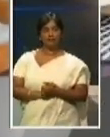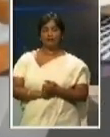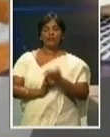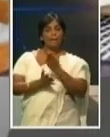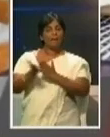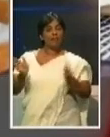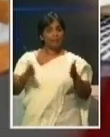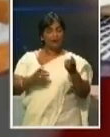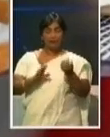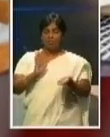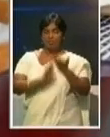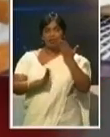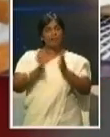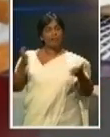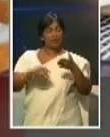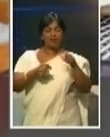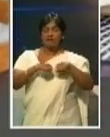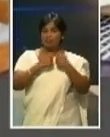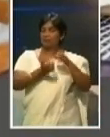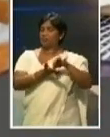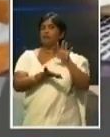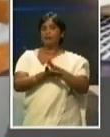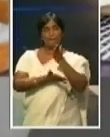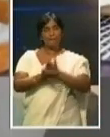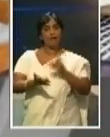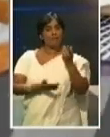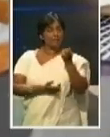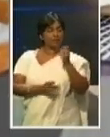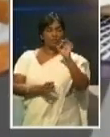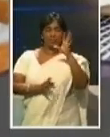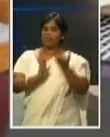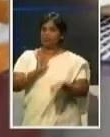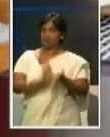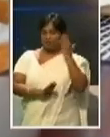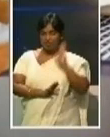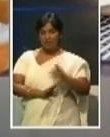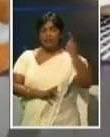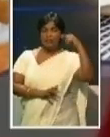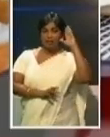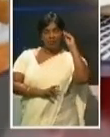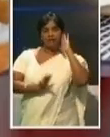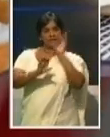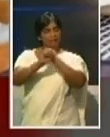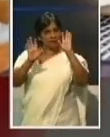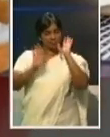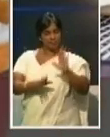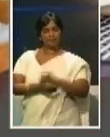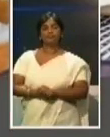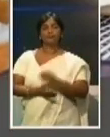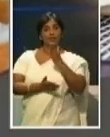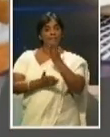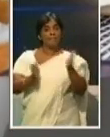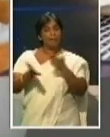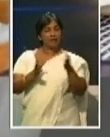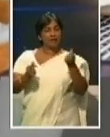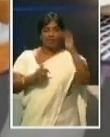තිරිඟු පිටිමිල වැඩි කිරීමට පිටි සමාගම් ගත් තීරණය හේතුවෙන් පාන් මිල රුපියල් 5කින් ඉහළ නැන්වන බව ඊයේ රාත්‍රියේ ප්‍රකාශ කෙරුණා. පිටිමිල